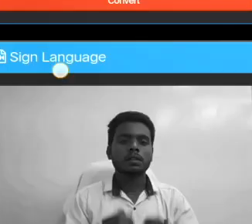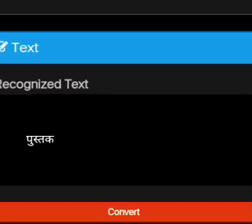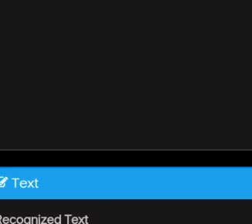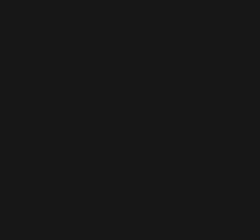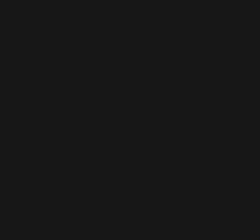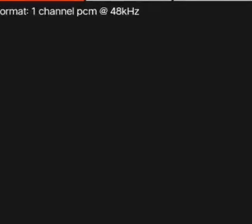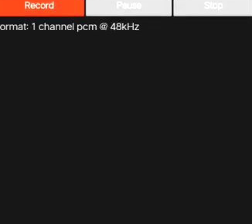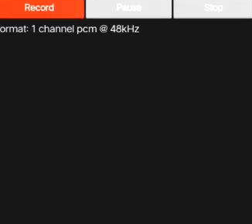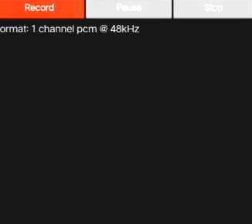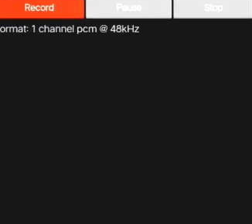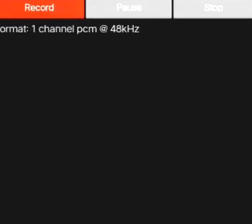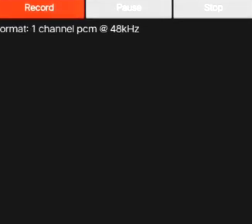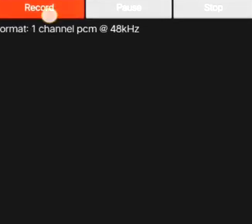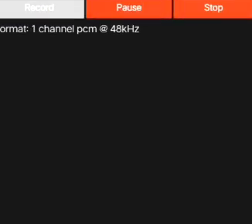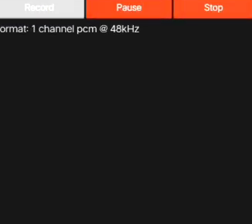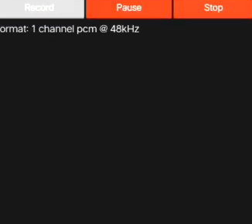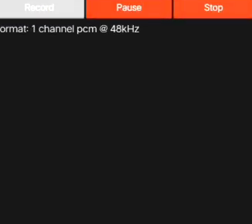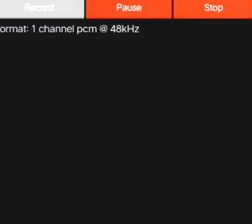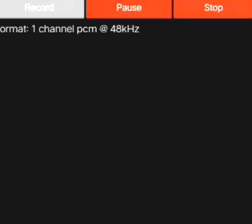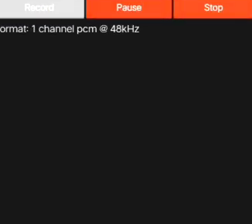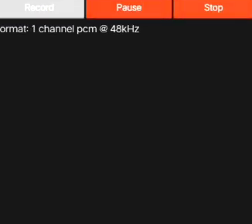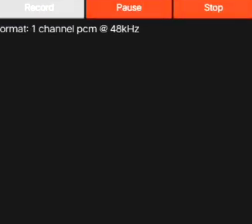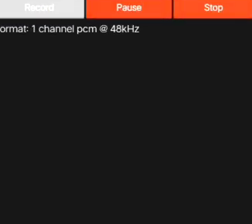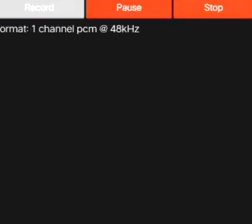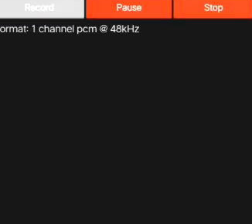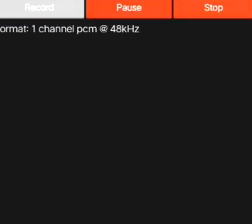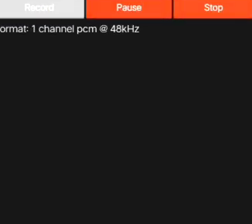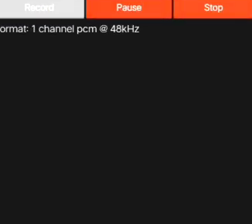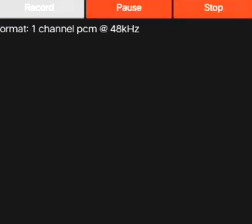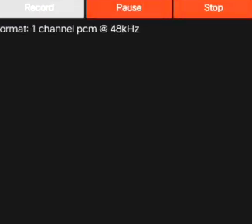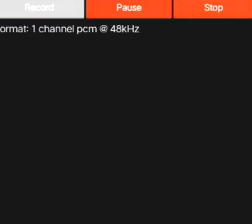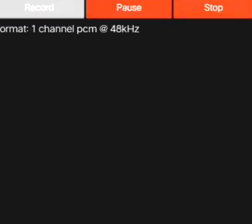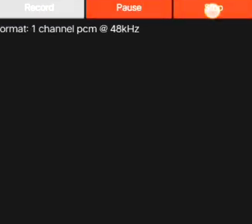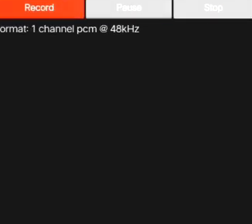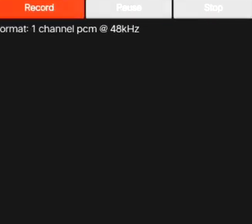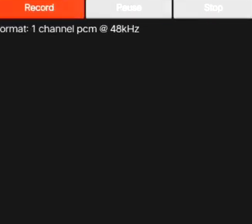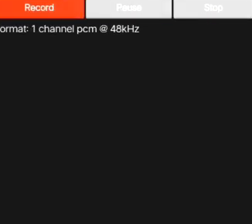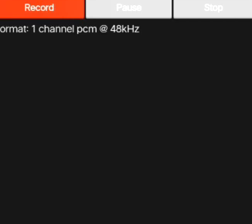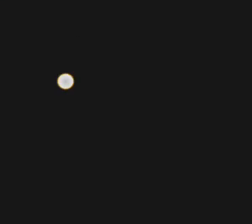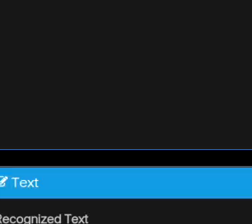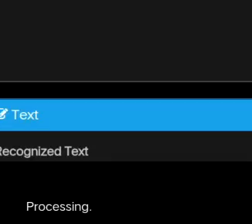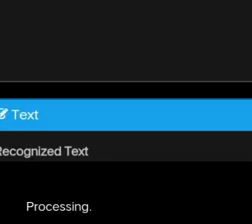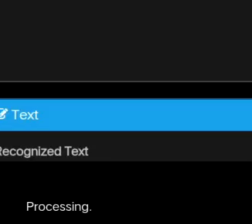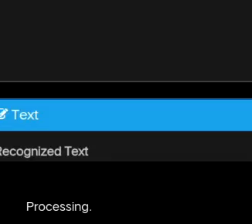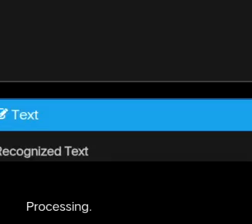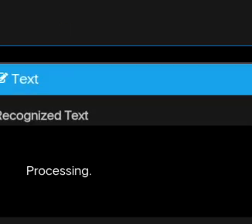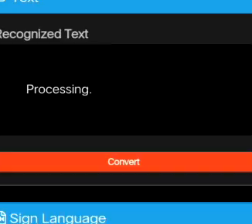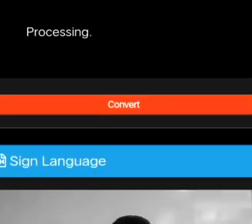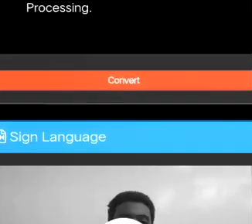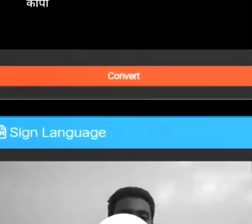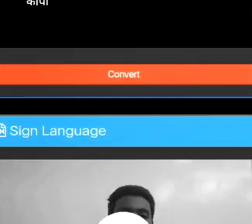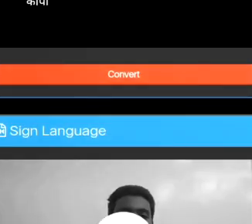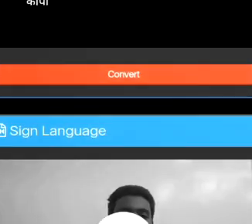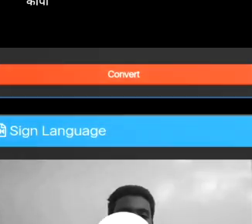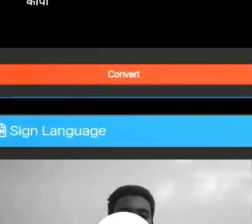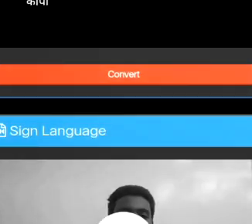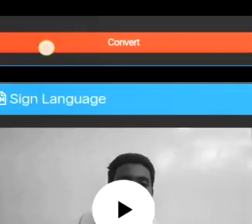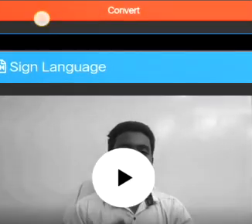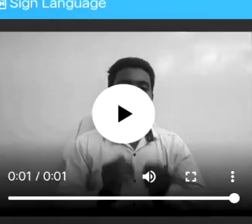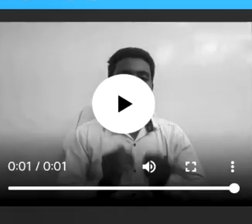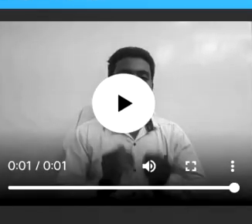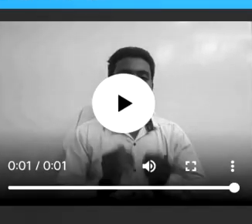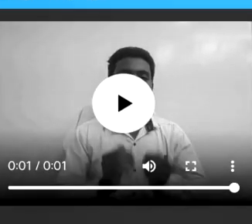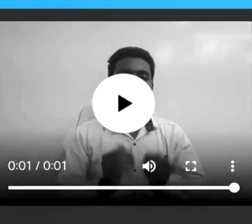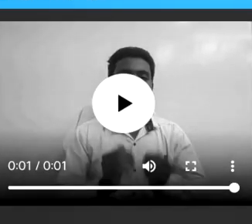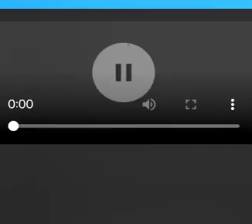मैं आपको दिखाता हूँ कॉपी के लिए। पहले मैं रिकॉर्ड बटन प्रेस करूँगा, फिर मैं बोलूँगा कॉपी और फिर स्टॉप करूँगा। ये